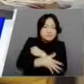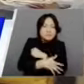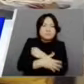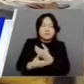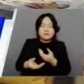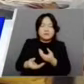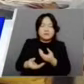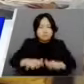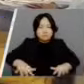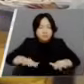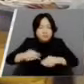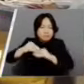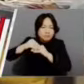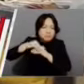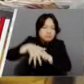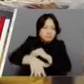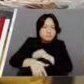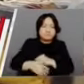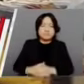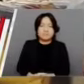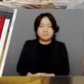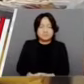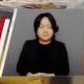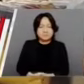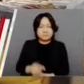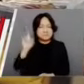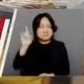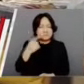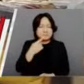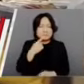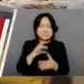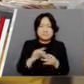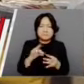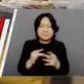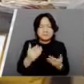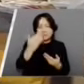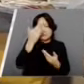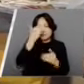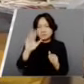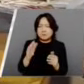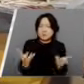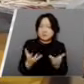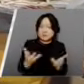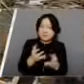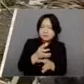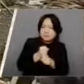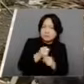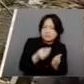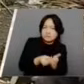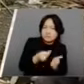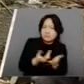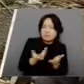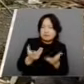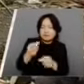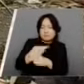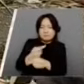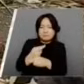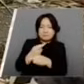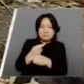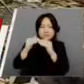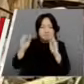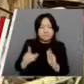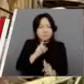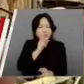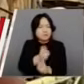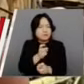namin po alam kung saan po kami kukuha ng pagpagawa ulit ng bahay. Talagang hirap na hirap po kami ngayon. Baka pwede na makahing